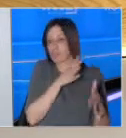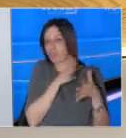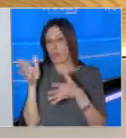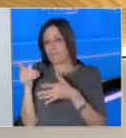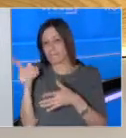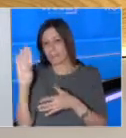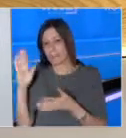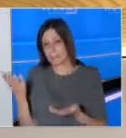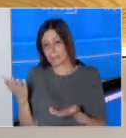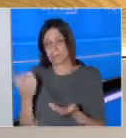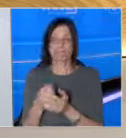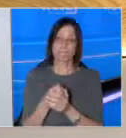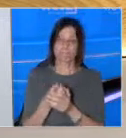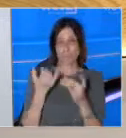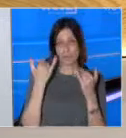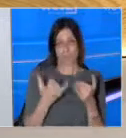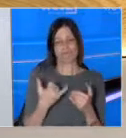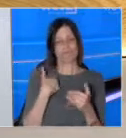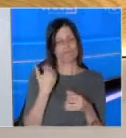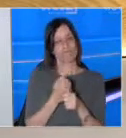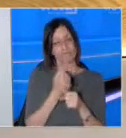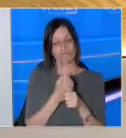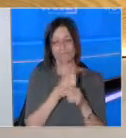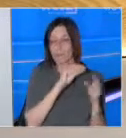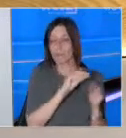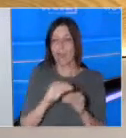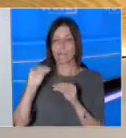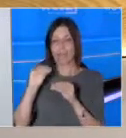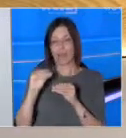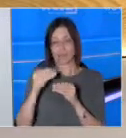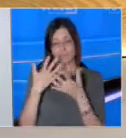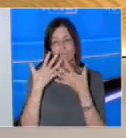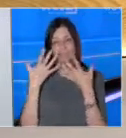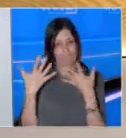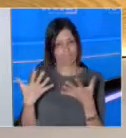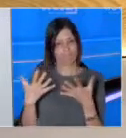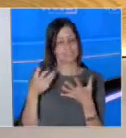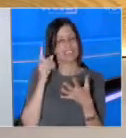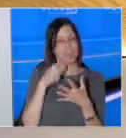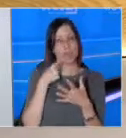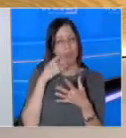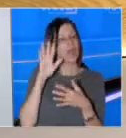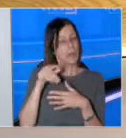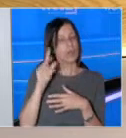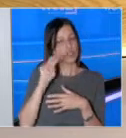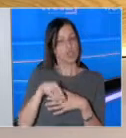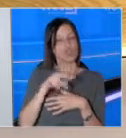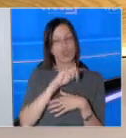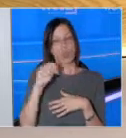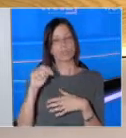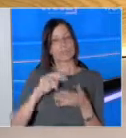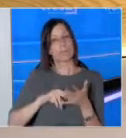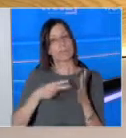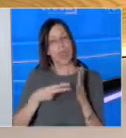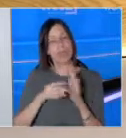אותו. עכשיו אנחנו עושים מעבר מאוד חד, אבל צריך לומר שגם בו יש עניינים פוליטיים